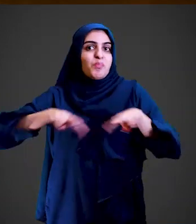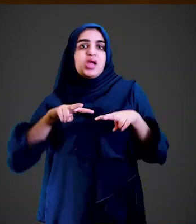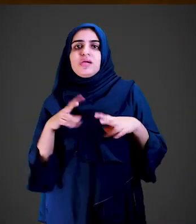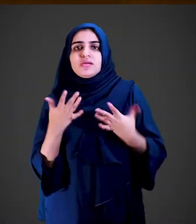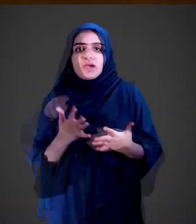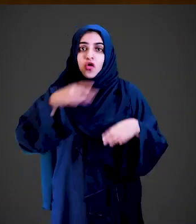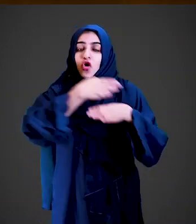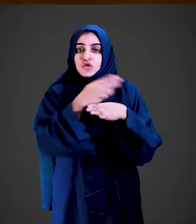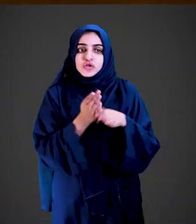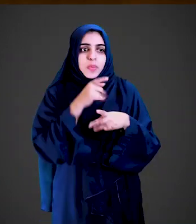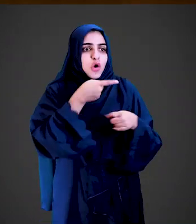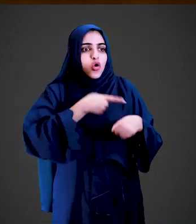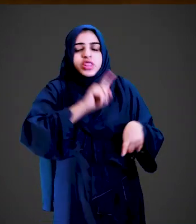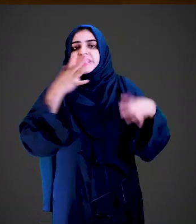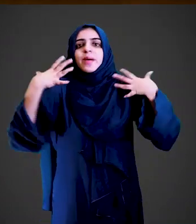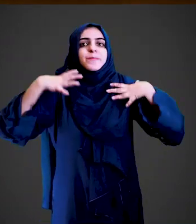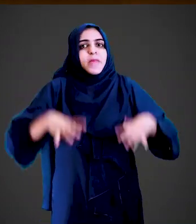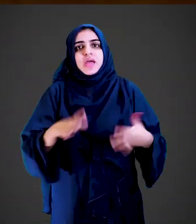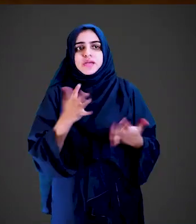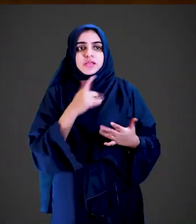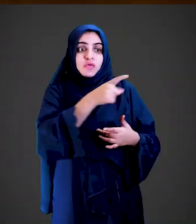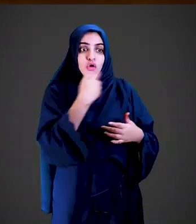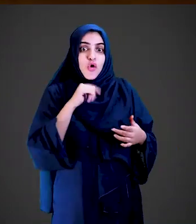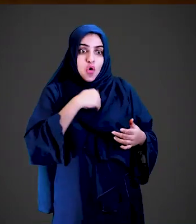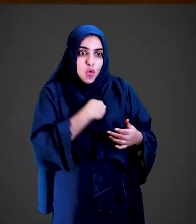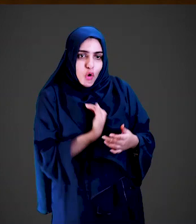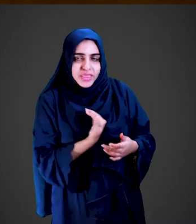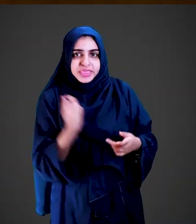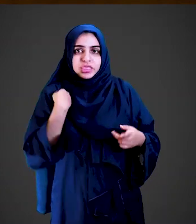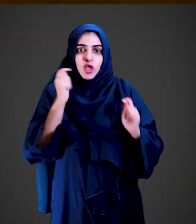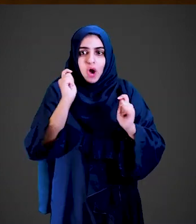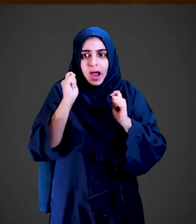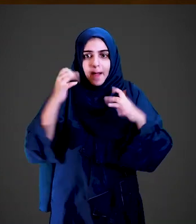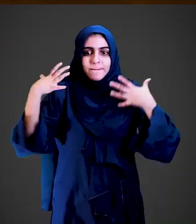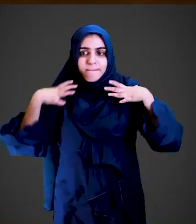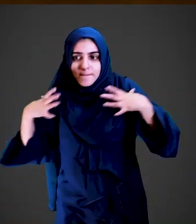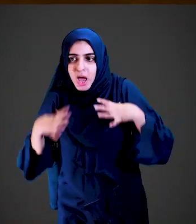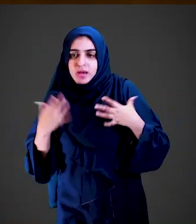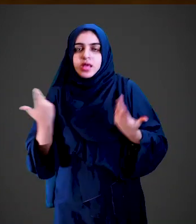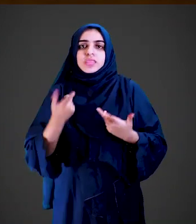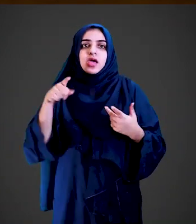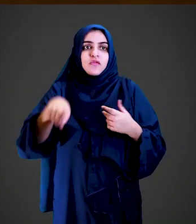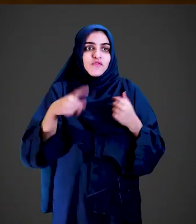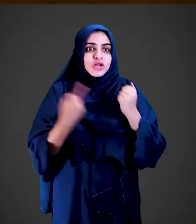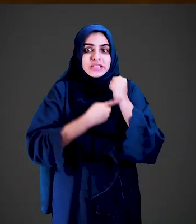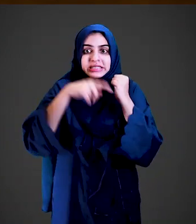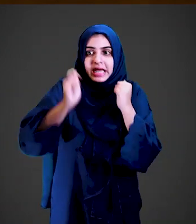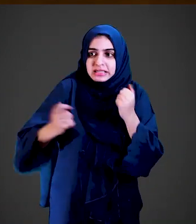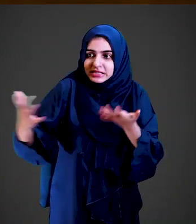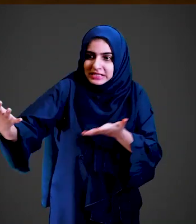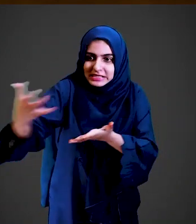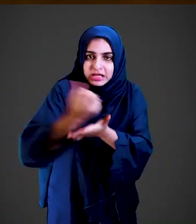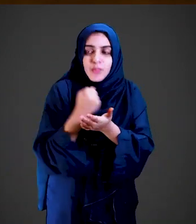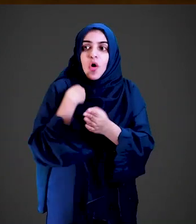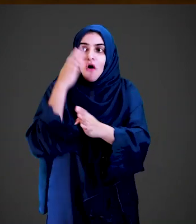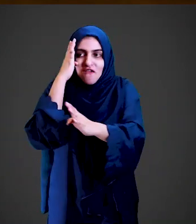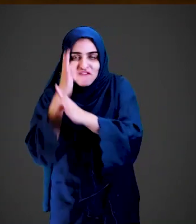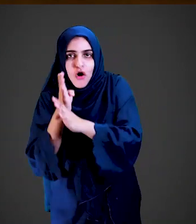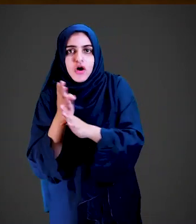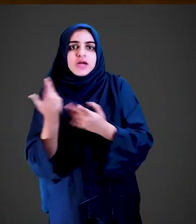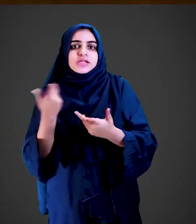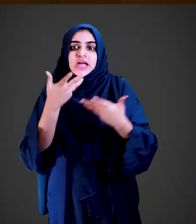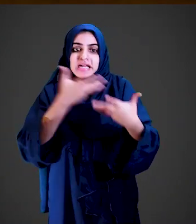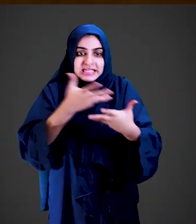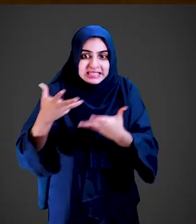اپنی آمدنی یا سیلف جو جنریٹیشن آف انکم ہے اس کی طرف توجہ دیں اور وسائل کو کریٹ کریں تاکہ